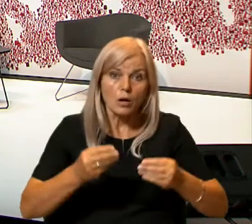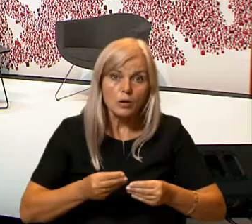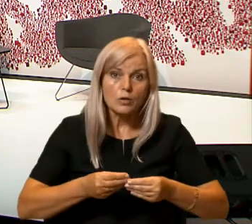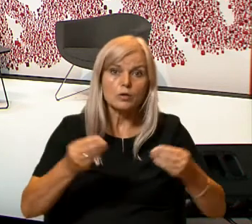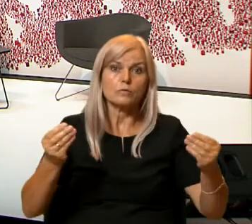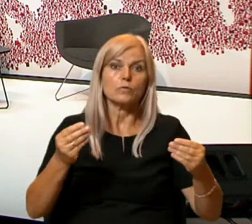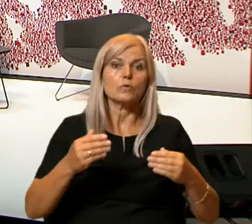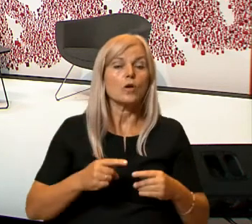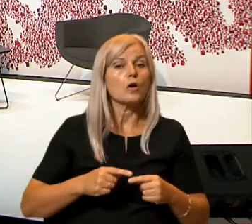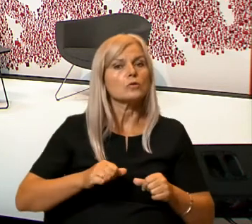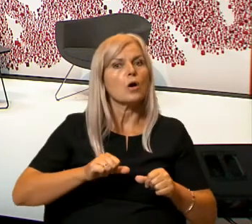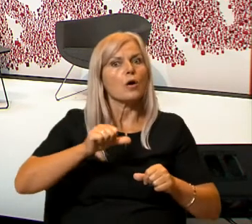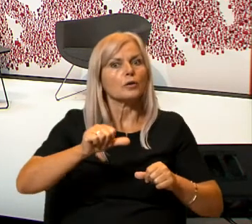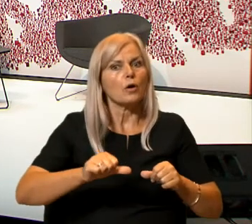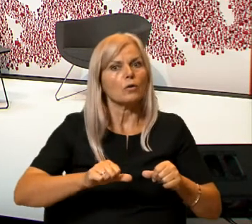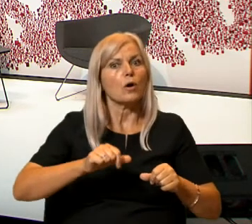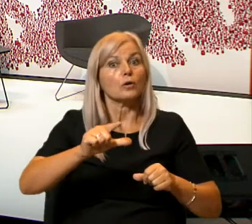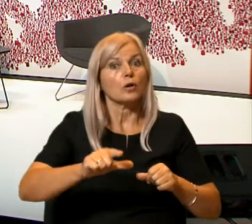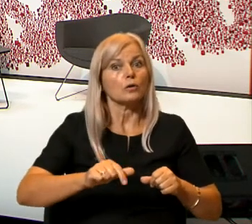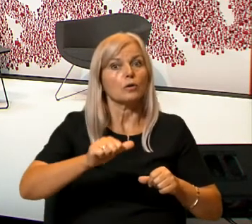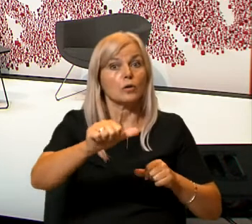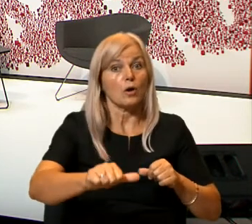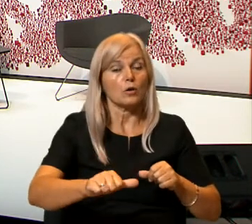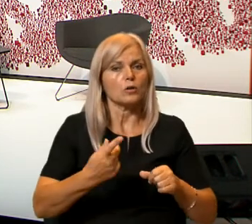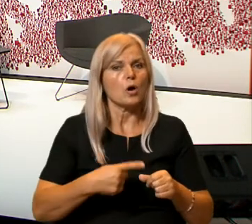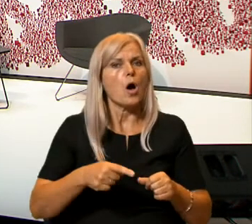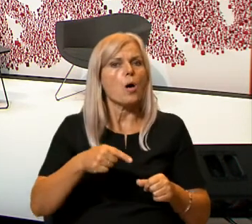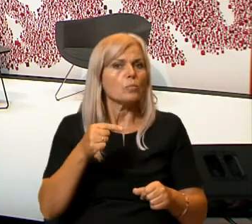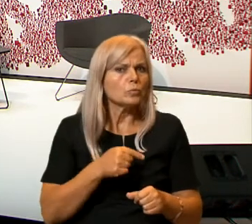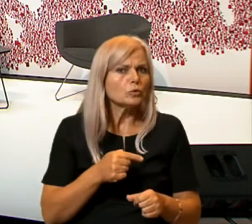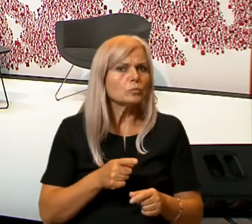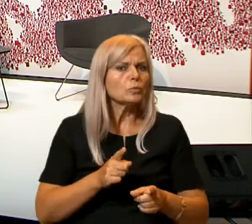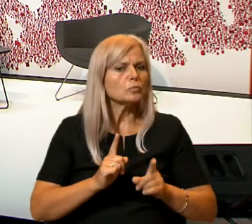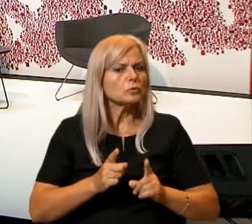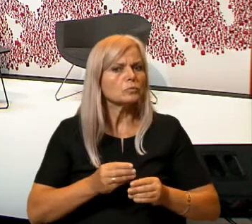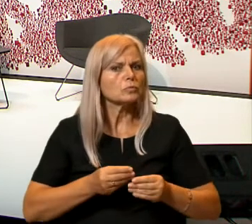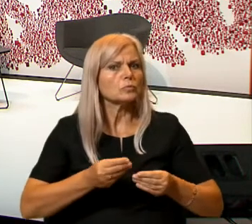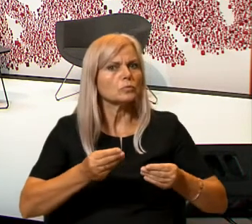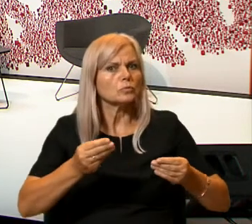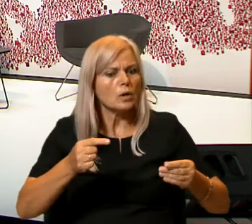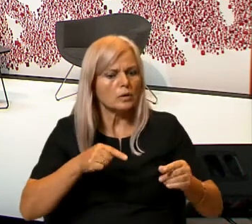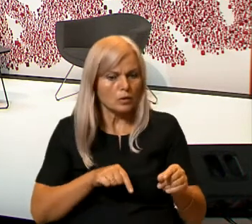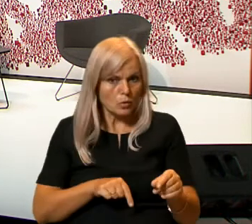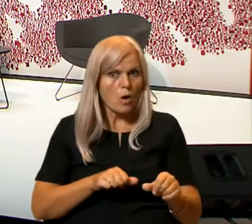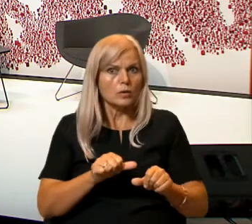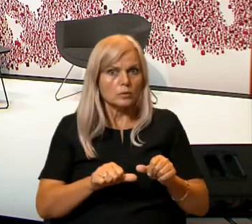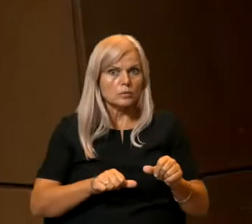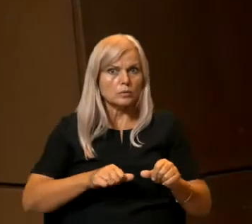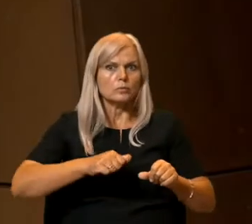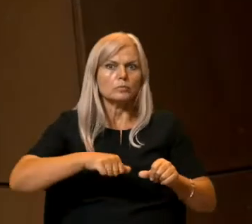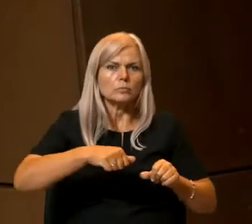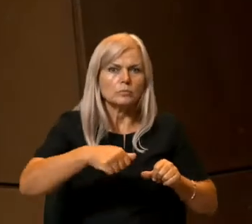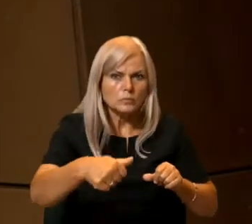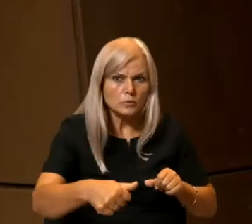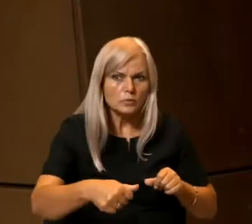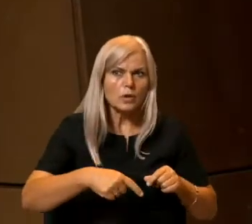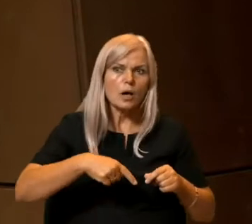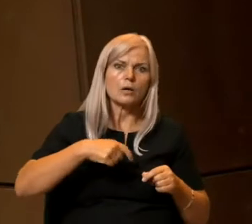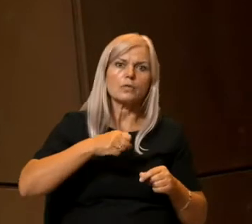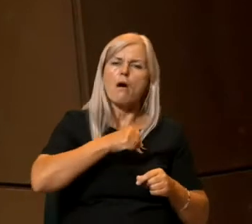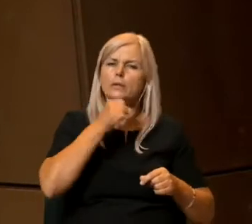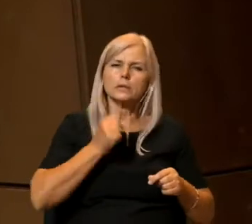roku musimy przyspieszyć względem już tego przyspieszenia z roku poprzedniego. I to się nigdy nie